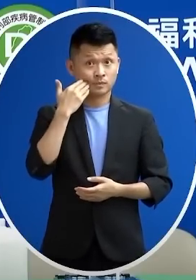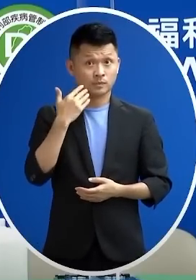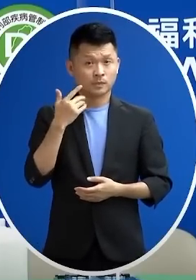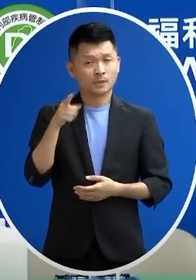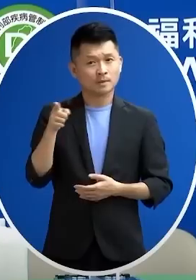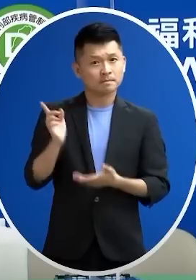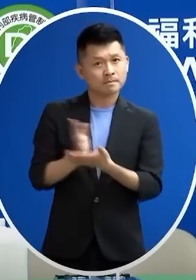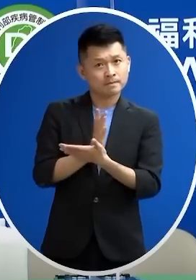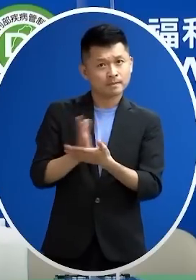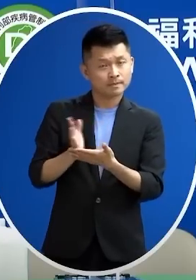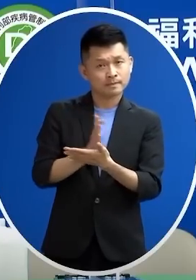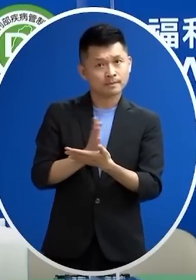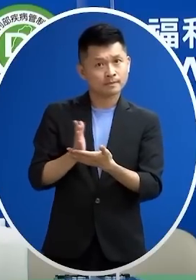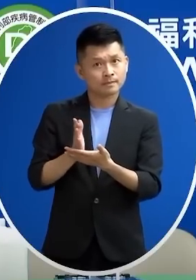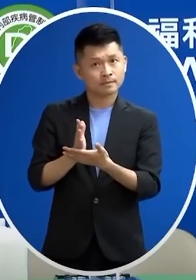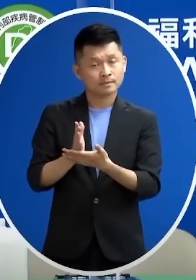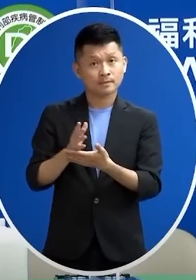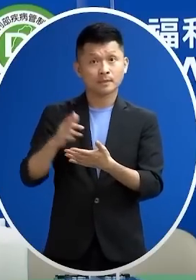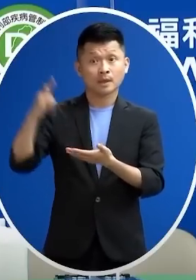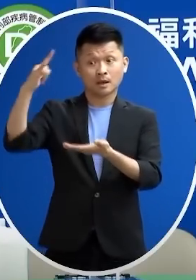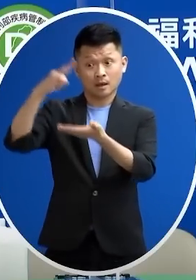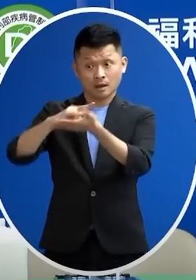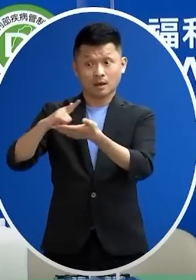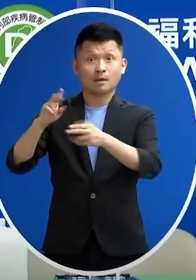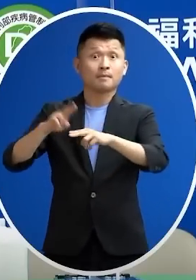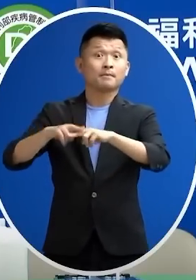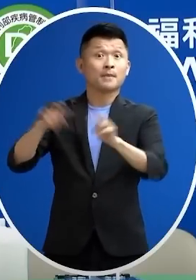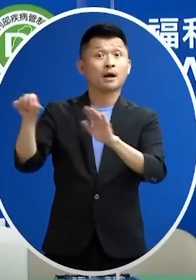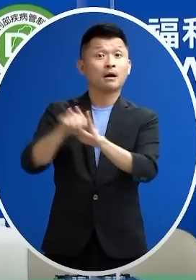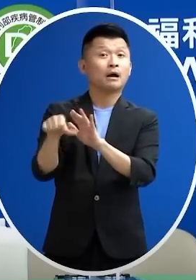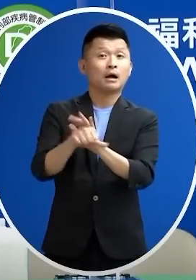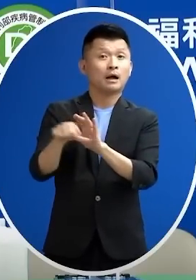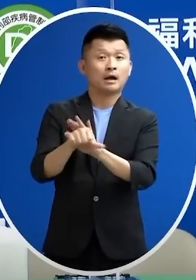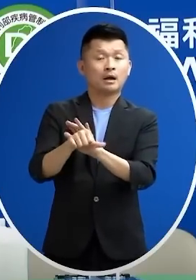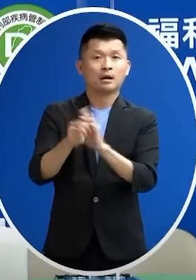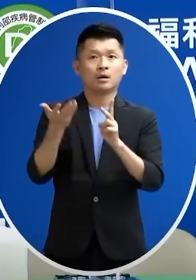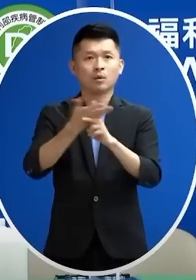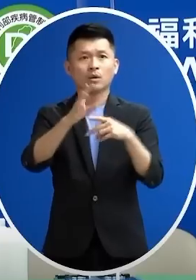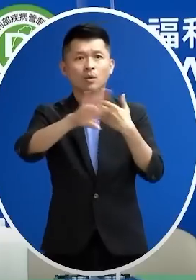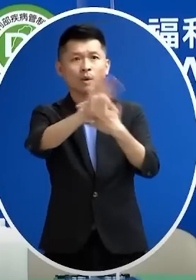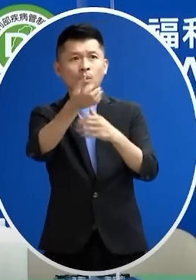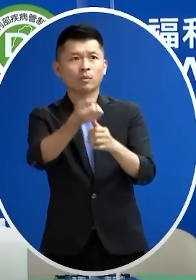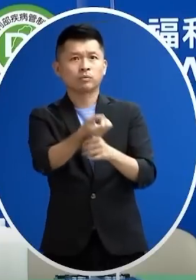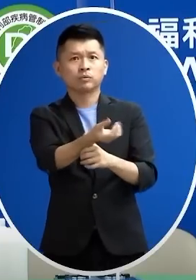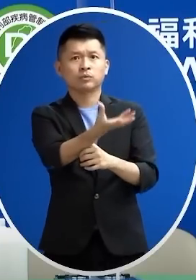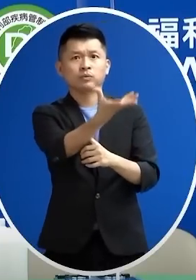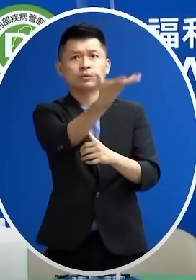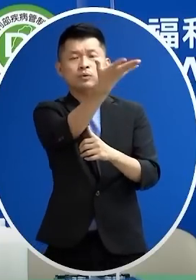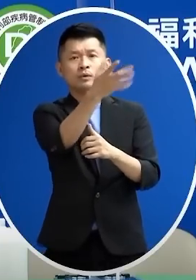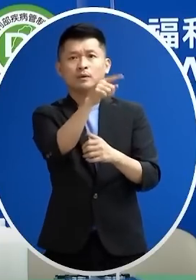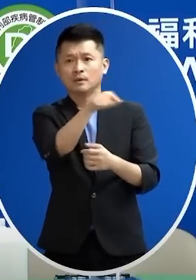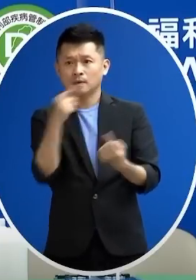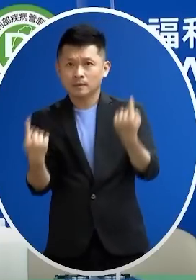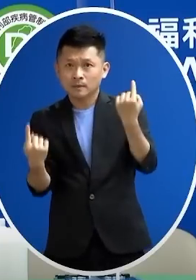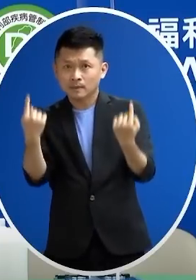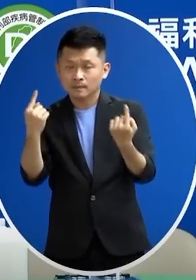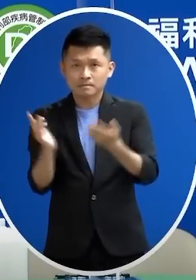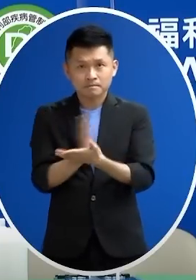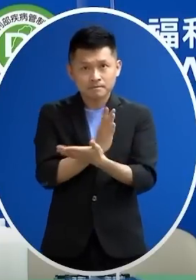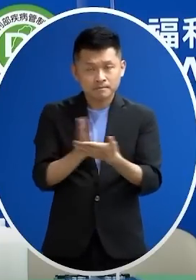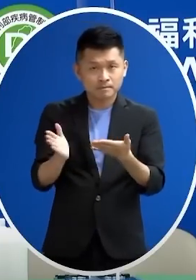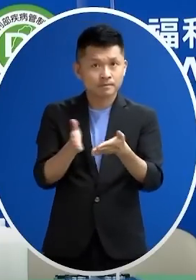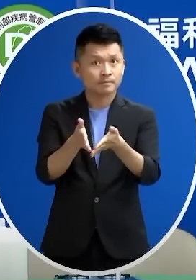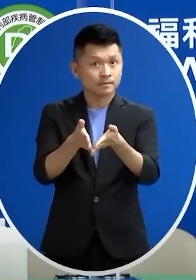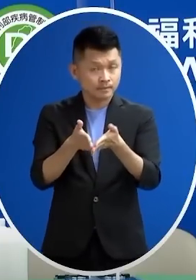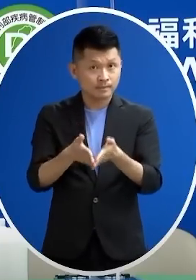底是因为这个我们开放，然后或是说跟国际疫情上升，这当然是要需要一些区别了。那另外一个